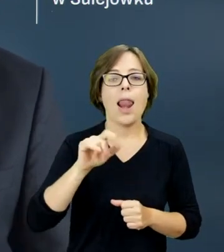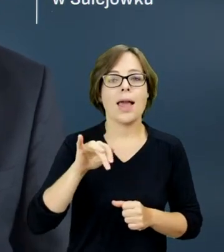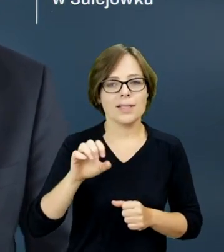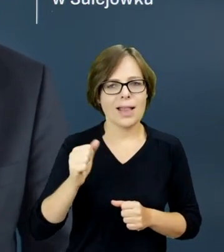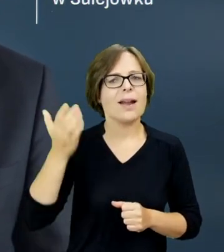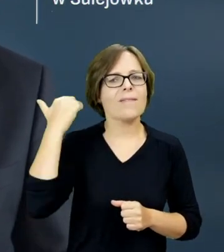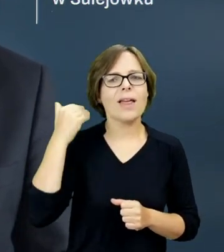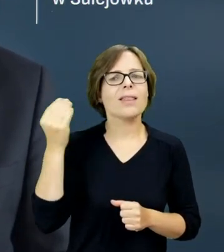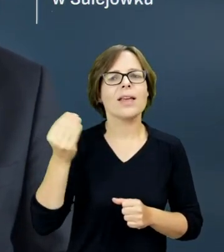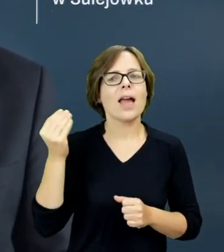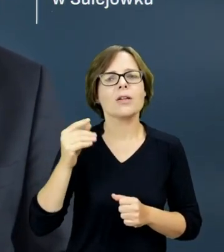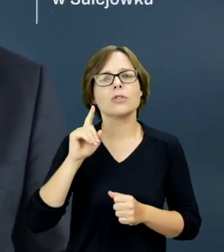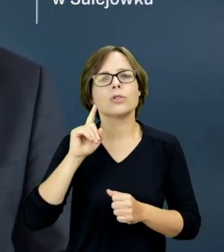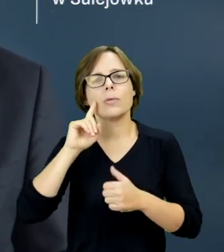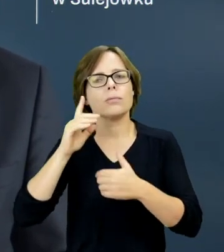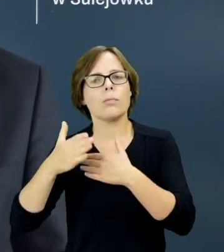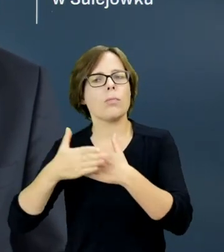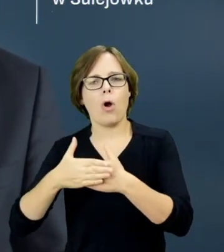Piłsudska,